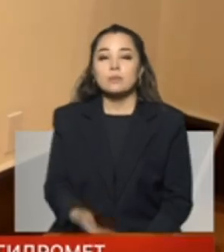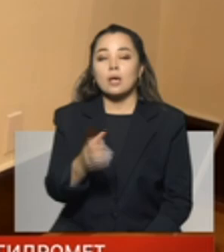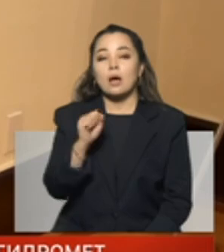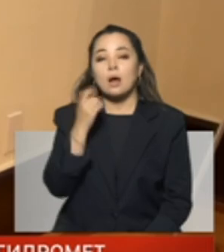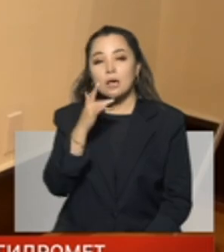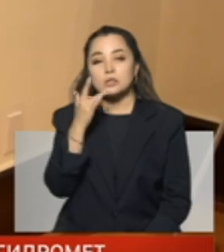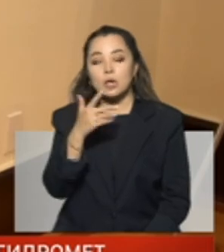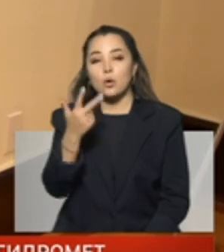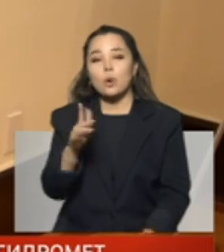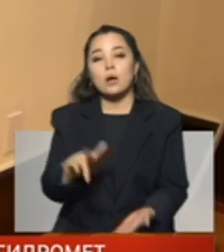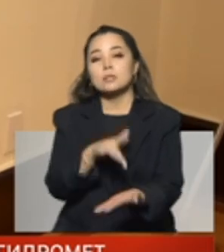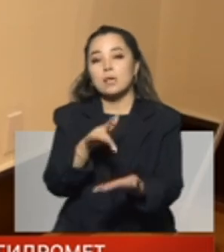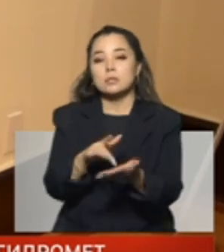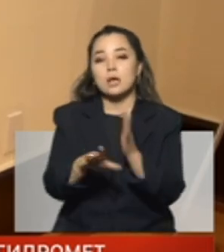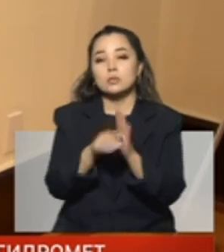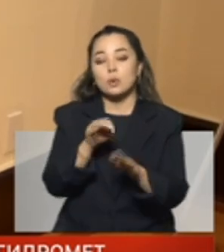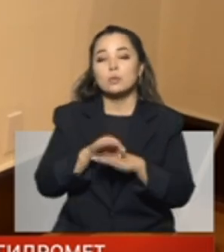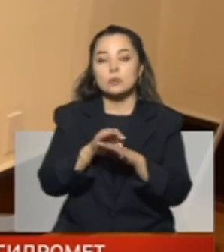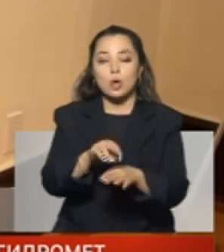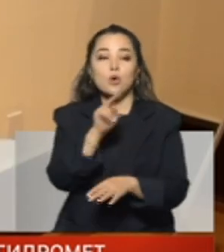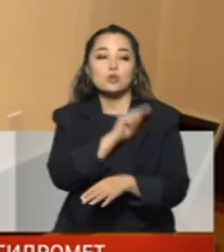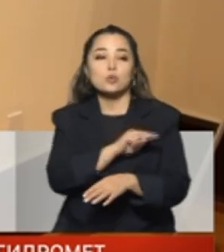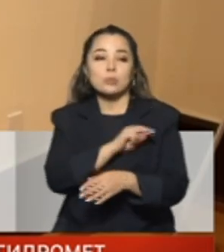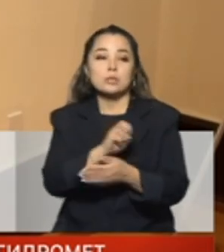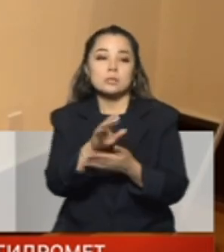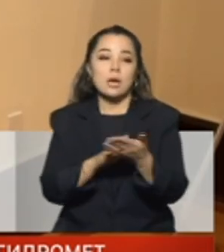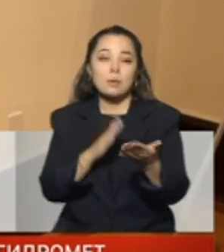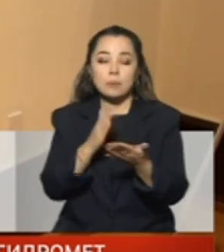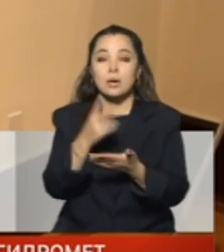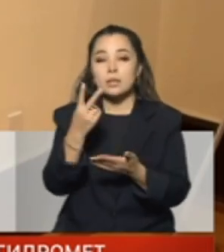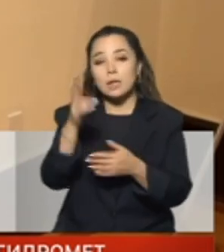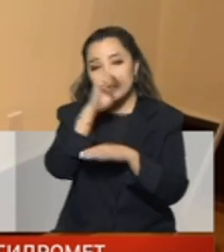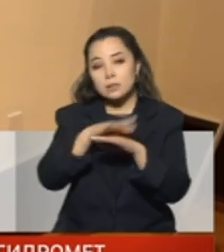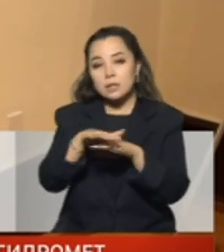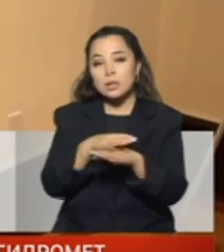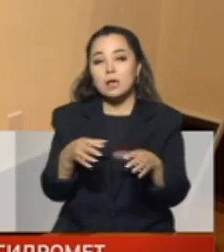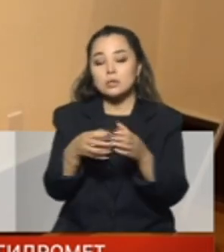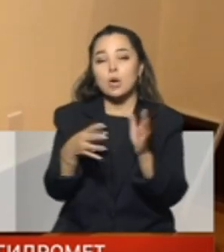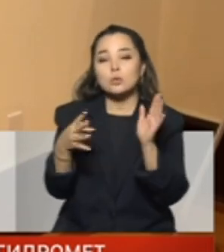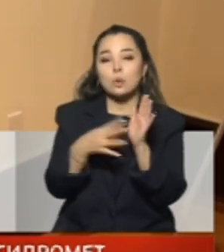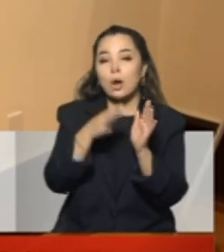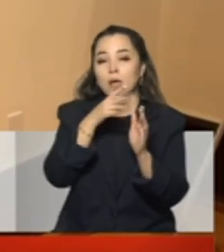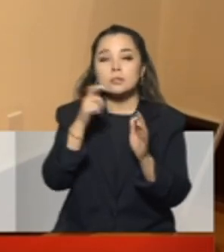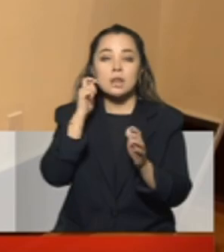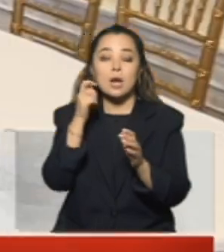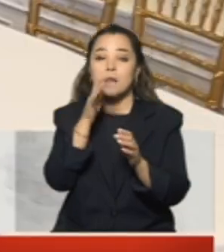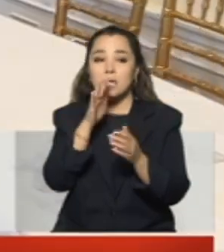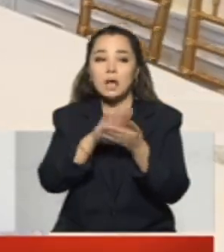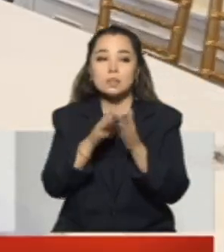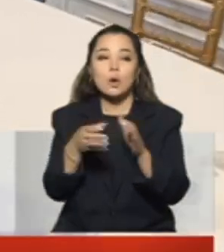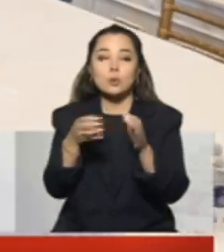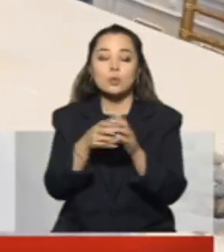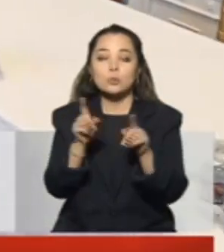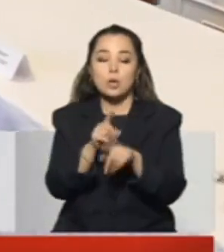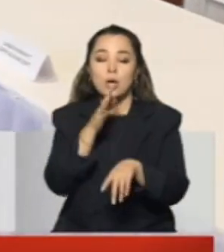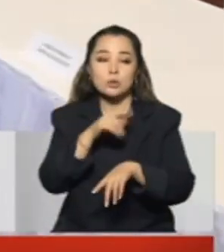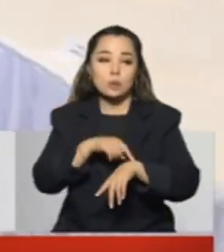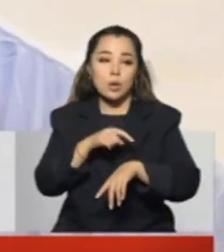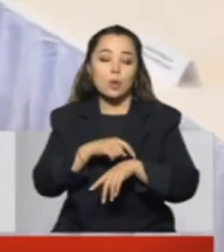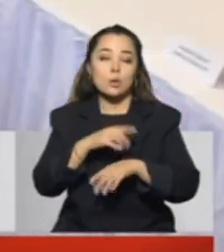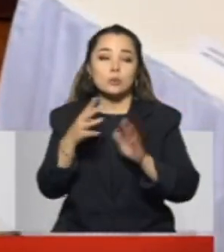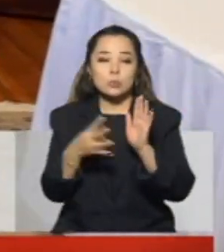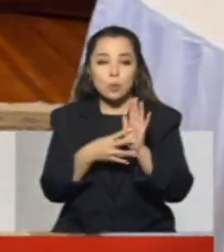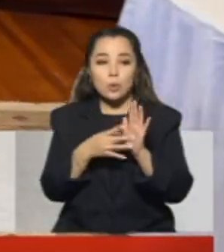үш қаласында дауыс беру учаскелері жұмыс істеп тұр. Екі елдің арасында кемі 9 сағат уақыт айырмашылығы бар. Ел астанасы Вашингтон